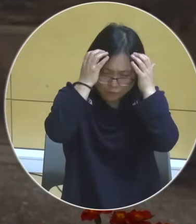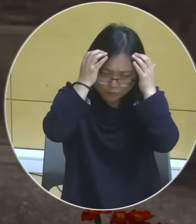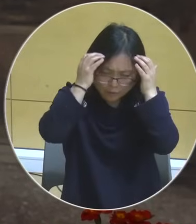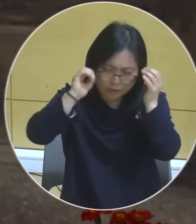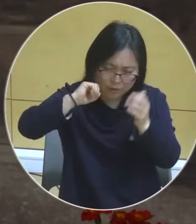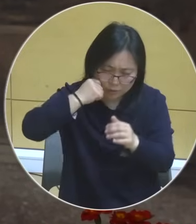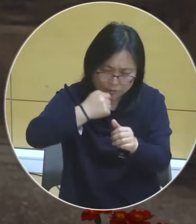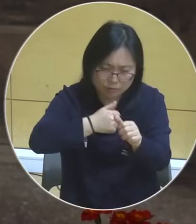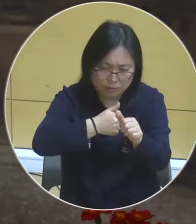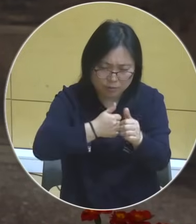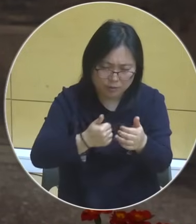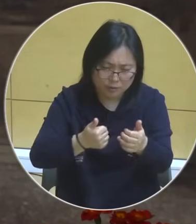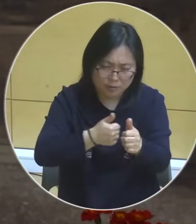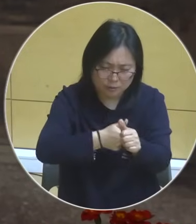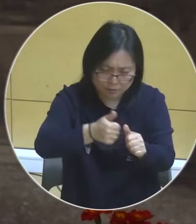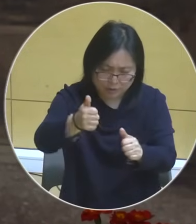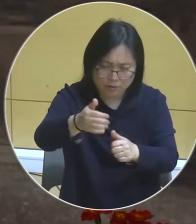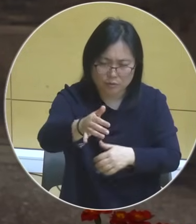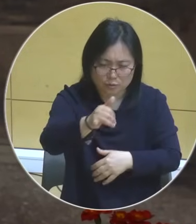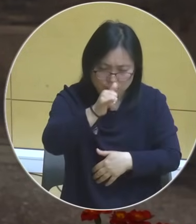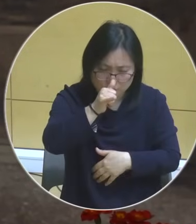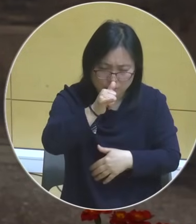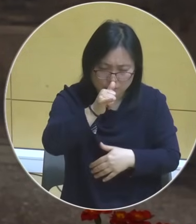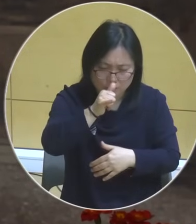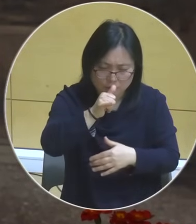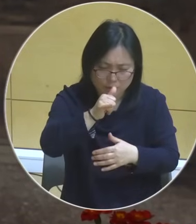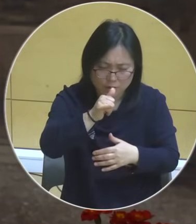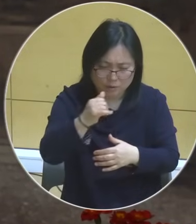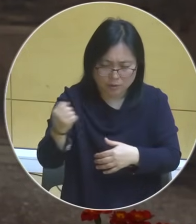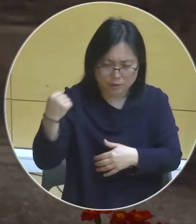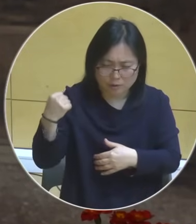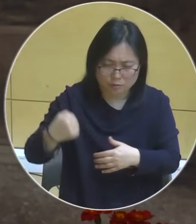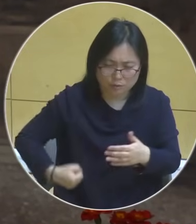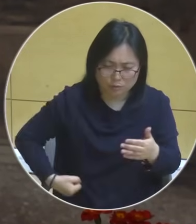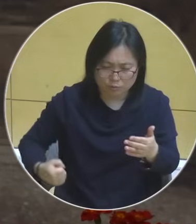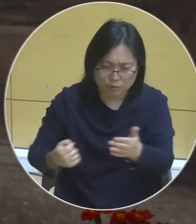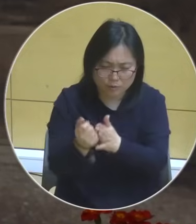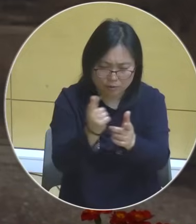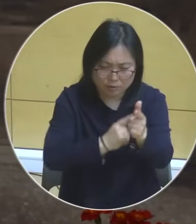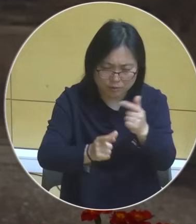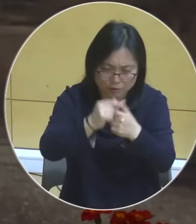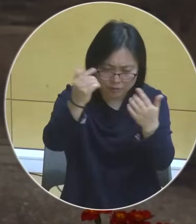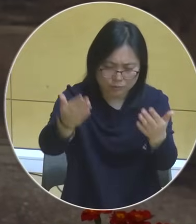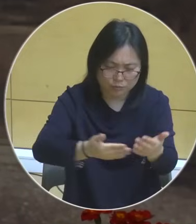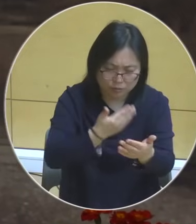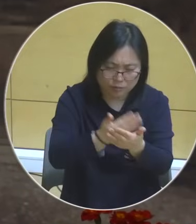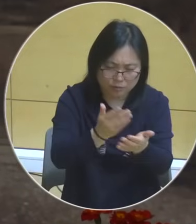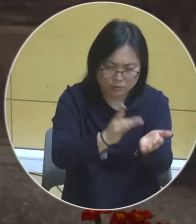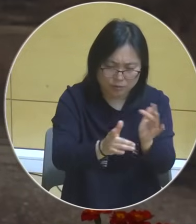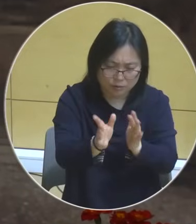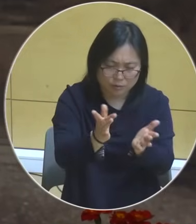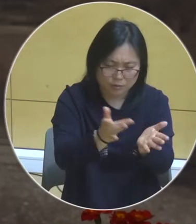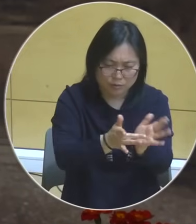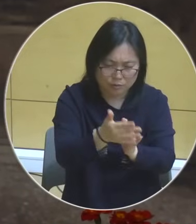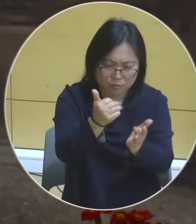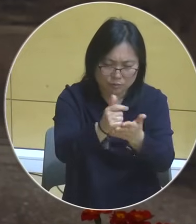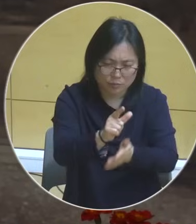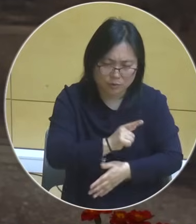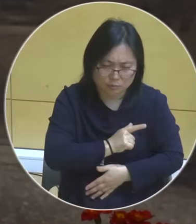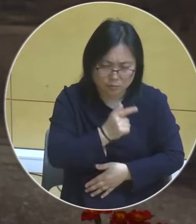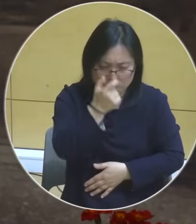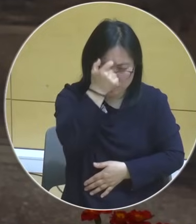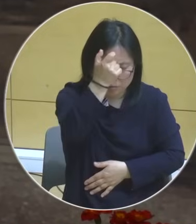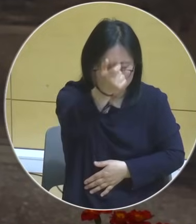가운데 딛고 일어서며 승리할 수 있도록 주님 힘과 용기를 더하여 주시옵소서. 예수님의 이름으로